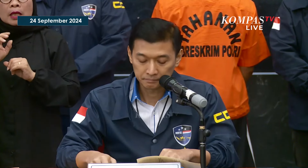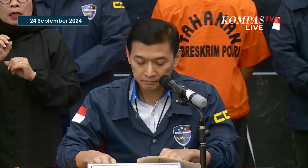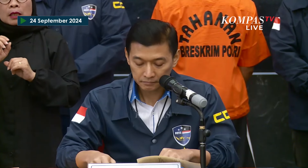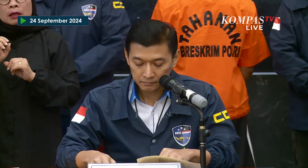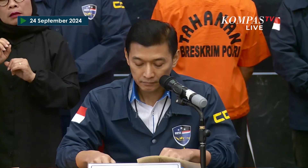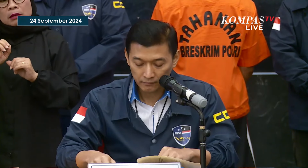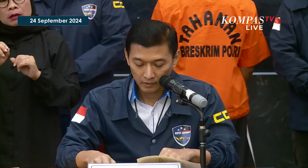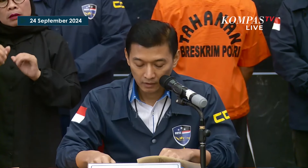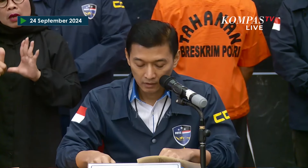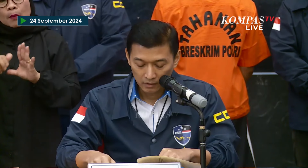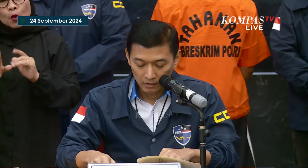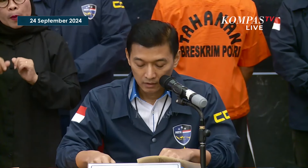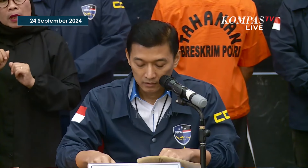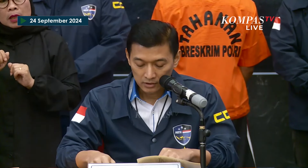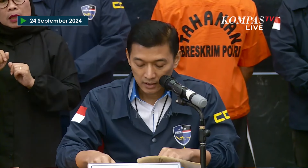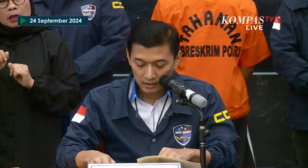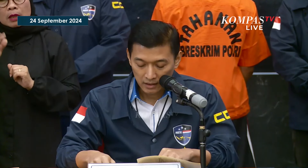GB.